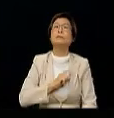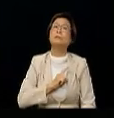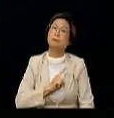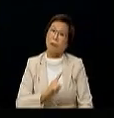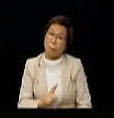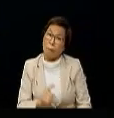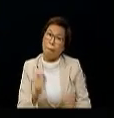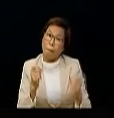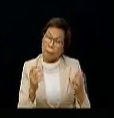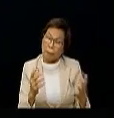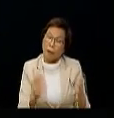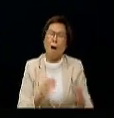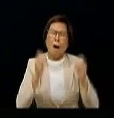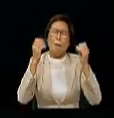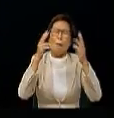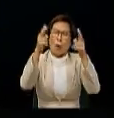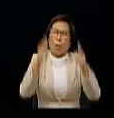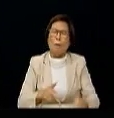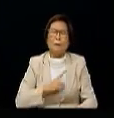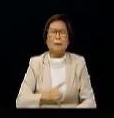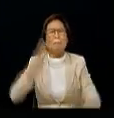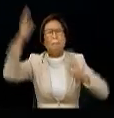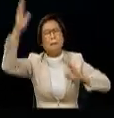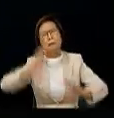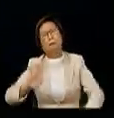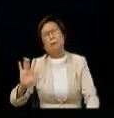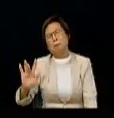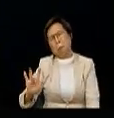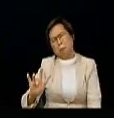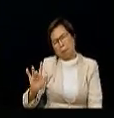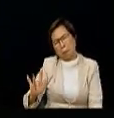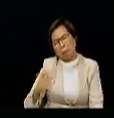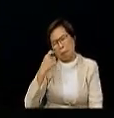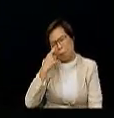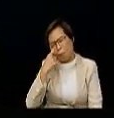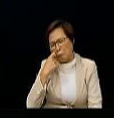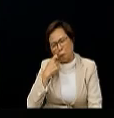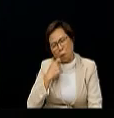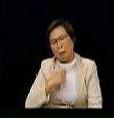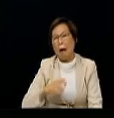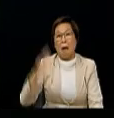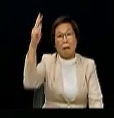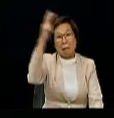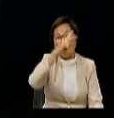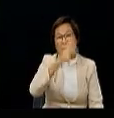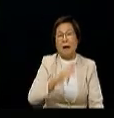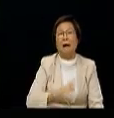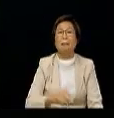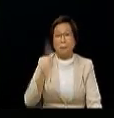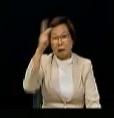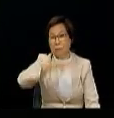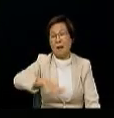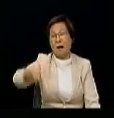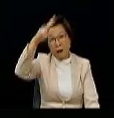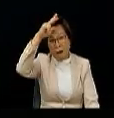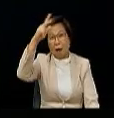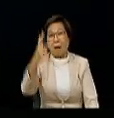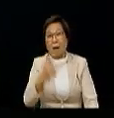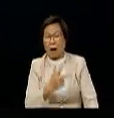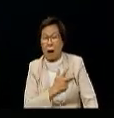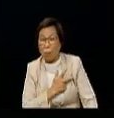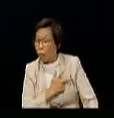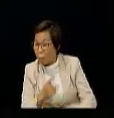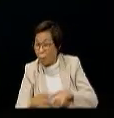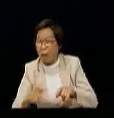Islam sebagai tuh ramai umat Islam Malaysia yang bersimpati bukan dengan kerajaan Dika boleh tetapi dengan rakyat